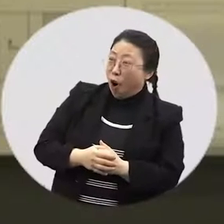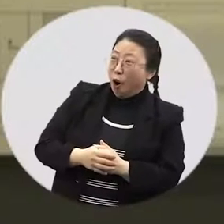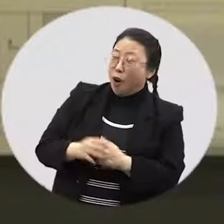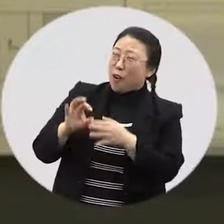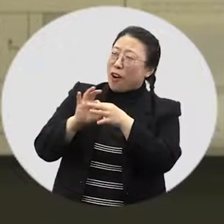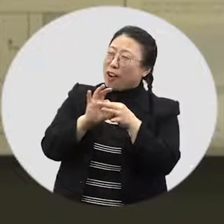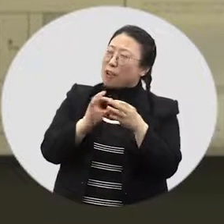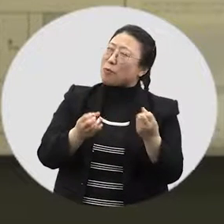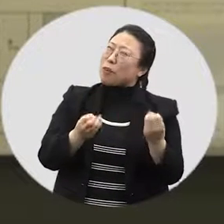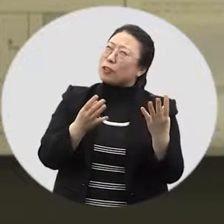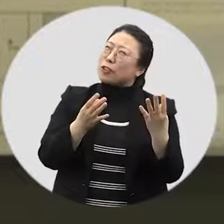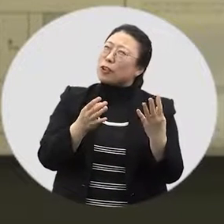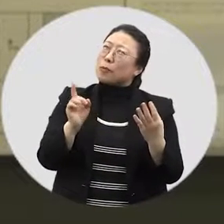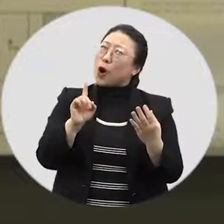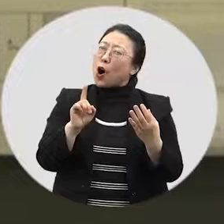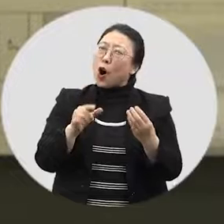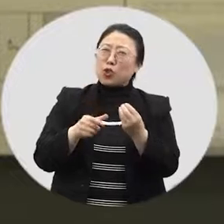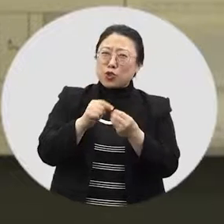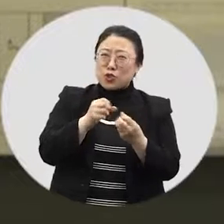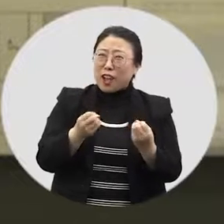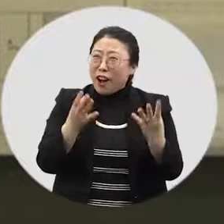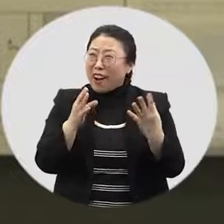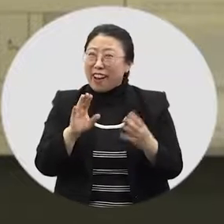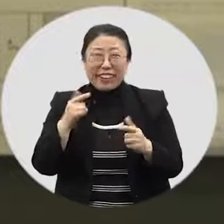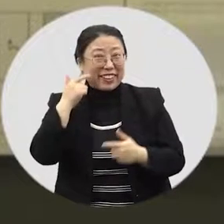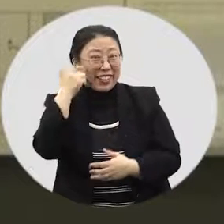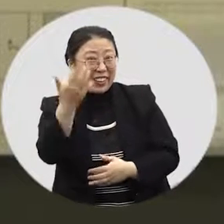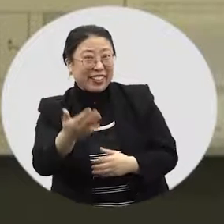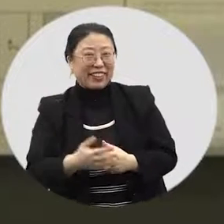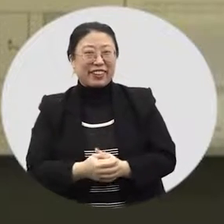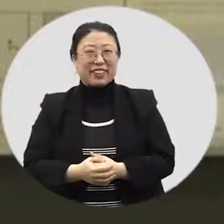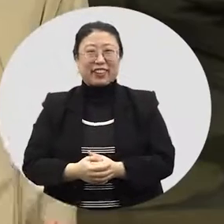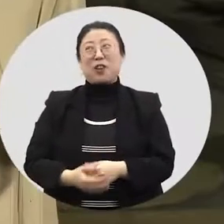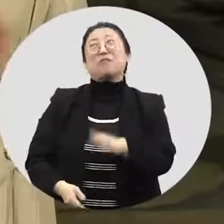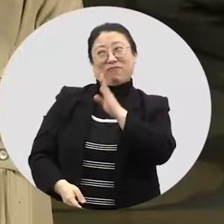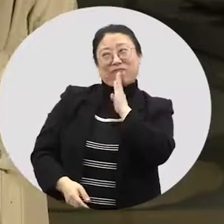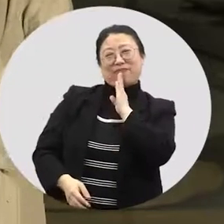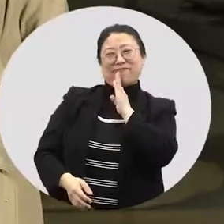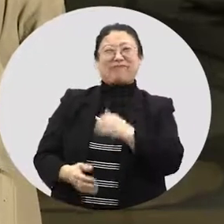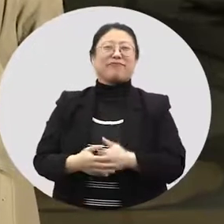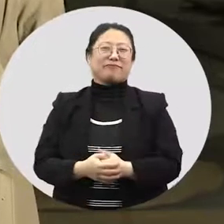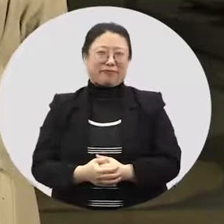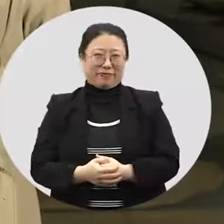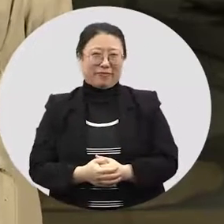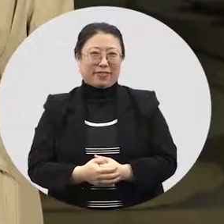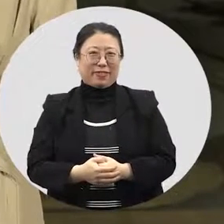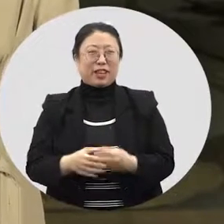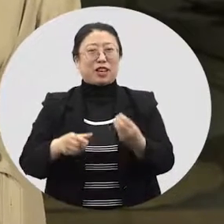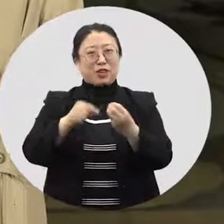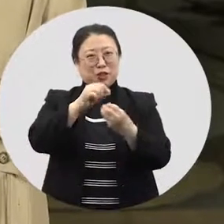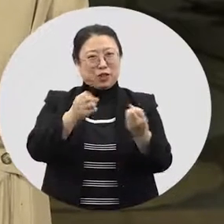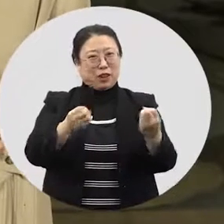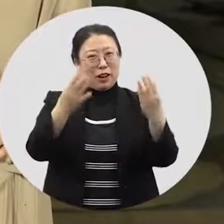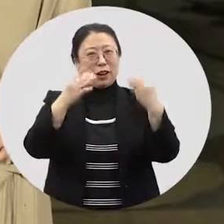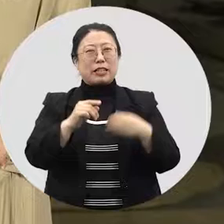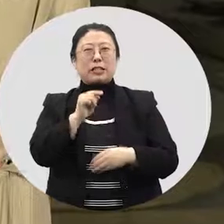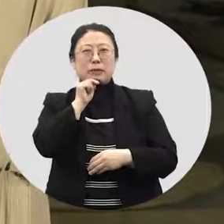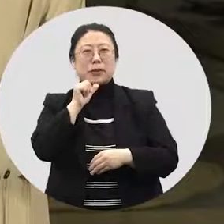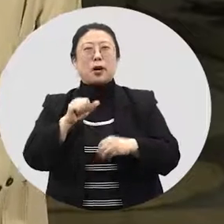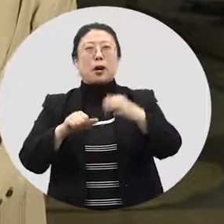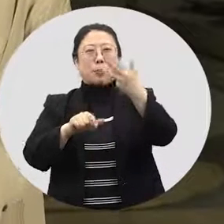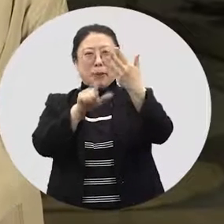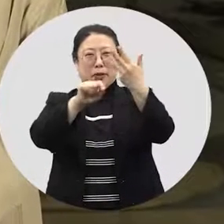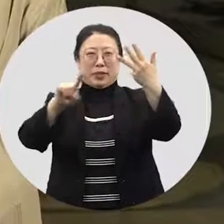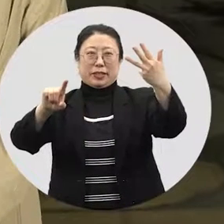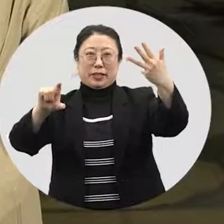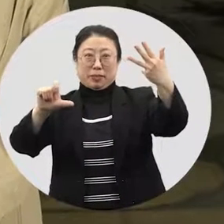어 보름달과 관련된 명절이라면 추석 아닌가요 맞아요 추석은 음력